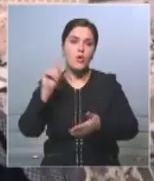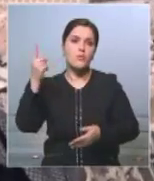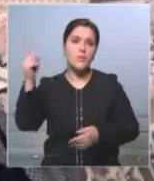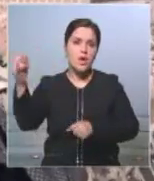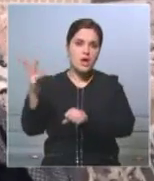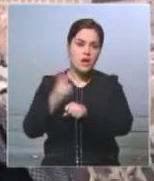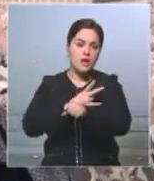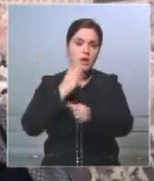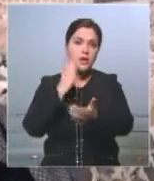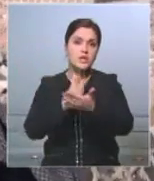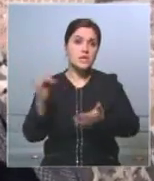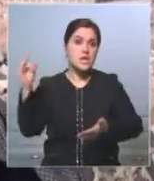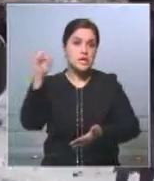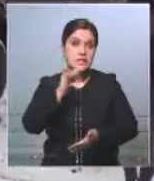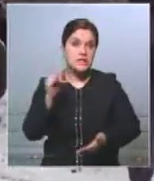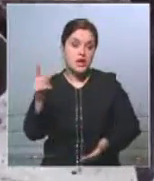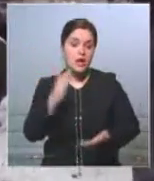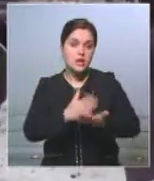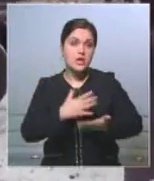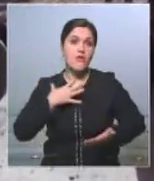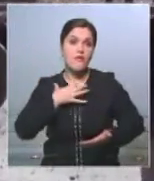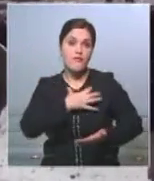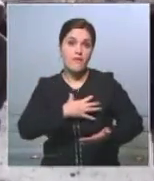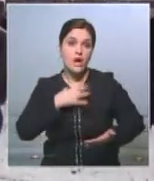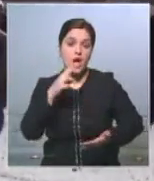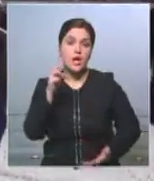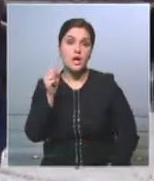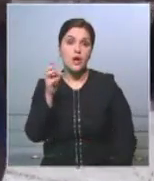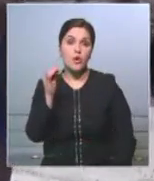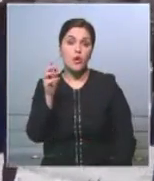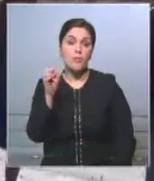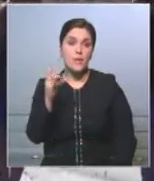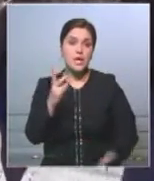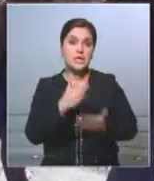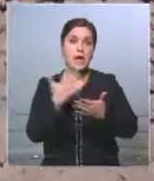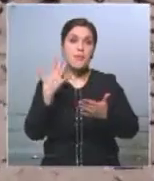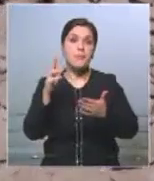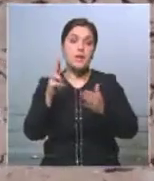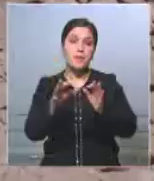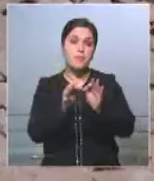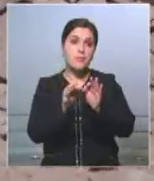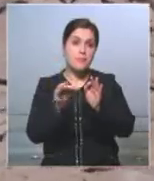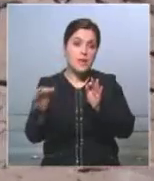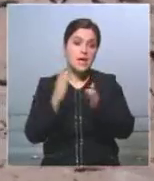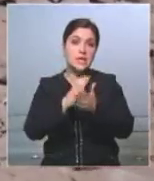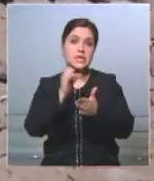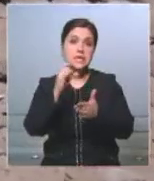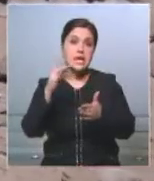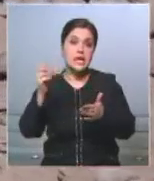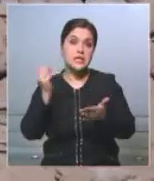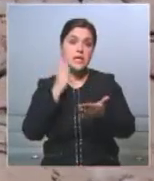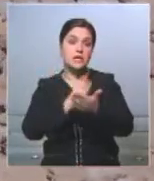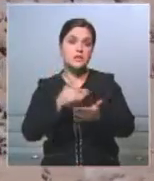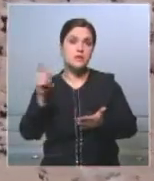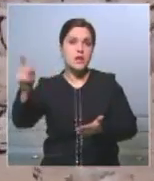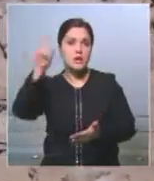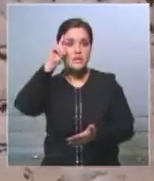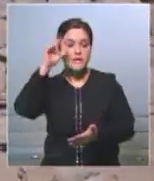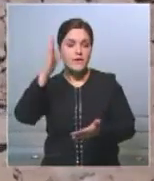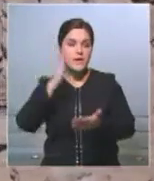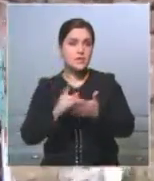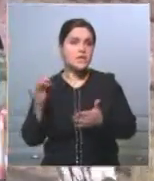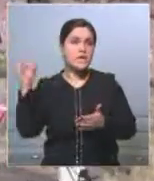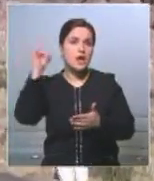важное историческое значение – дома и ворота. Кокабан расположен в 50 километрах к северу от столицы Сана и славится своей архитектурой и